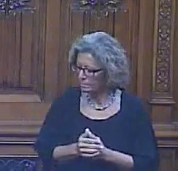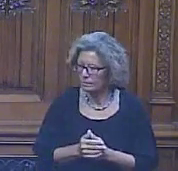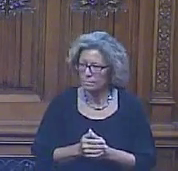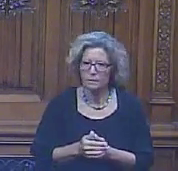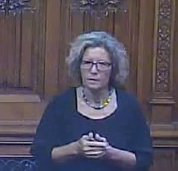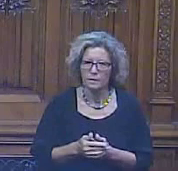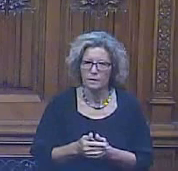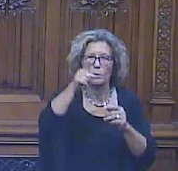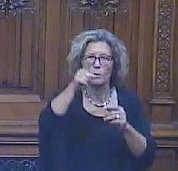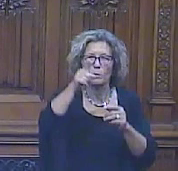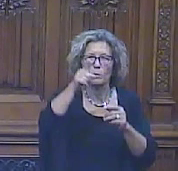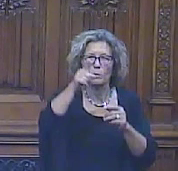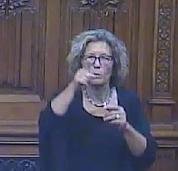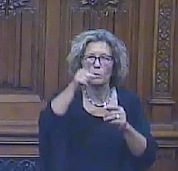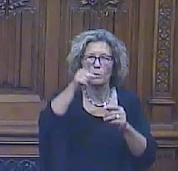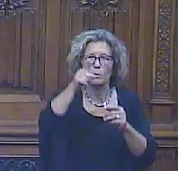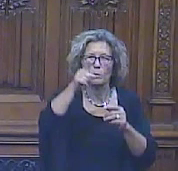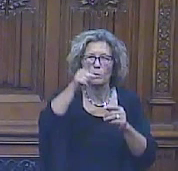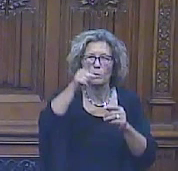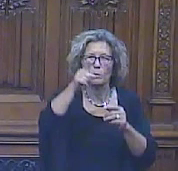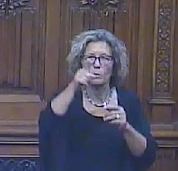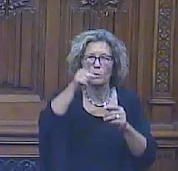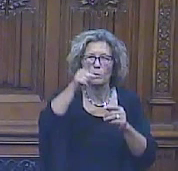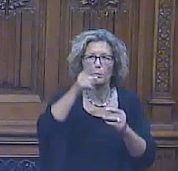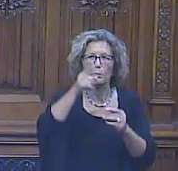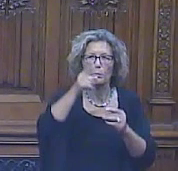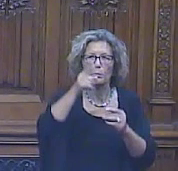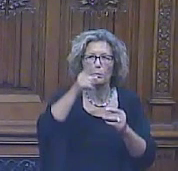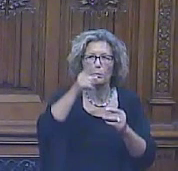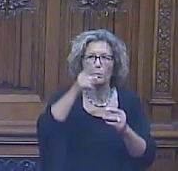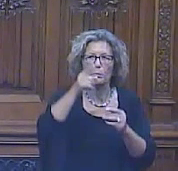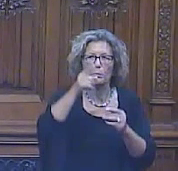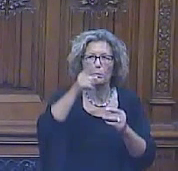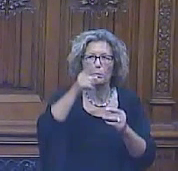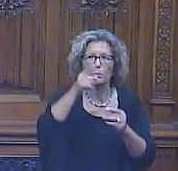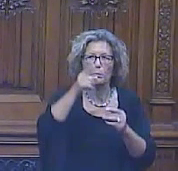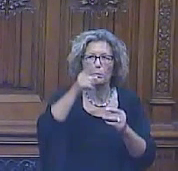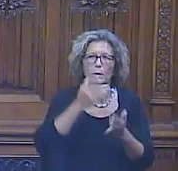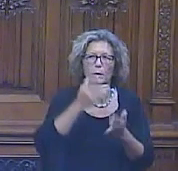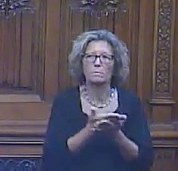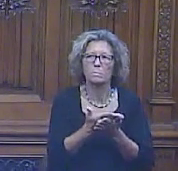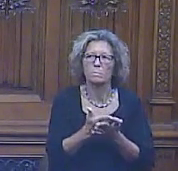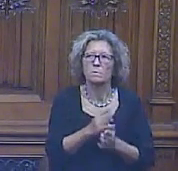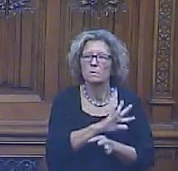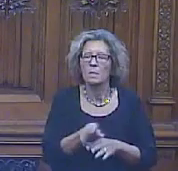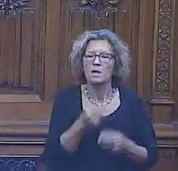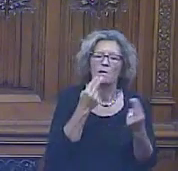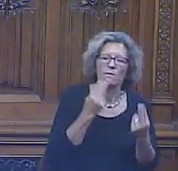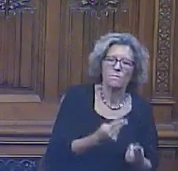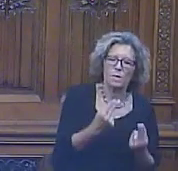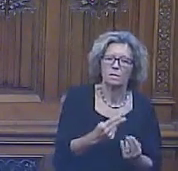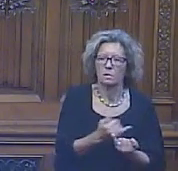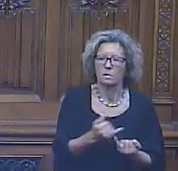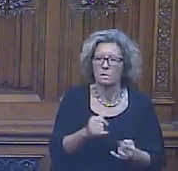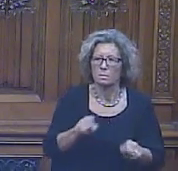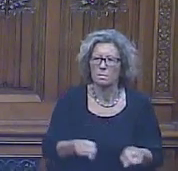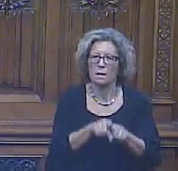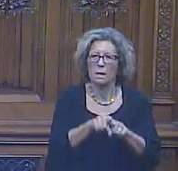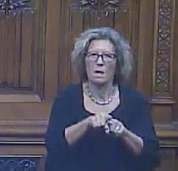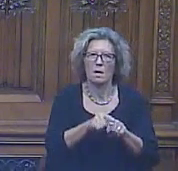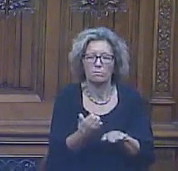meine sehr geehrten Damen und Herren, auch auf der Galerie, das Allerwichtigste vielleicht